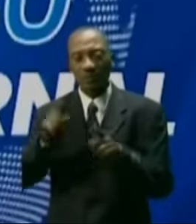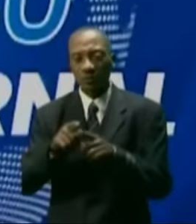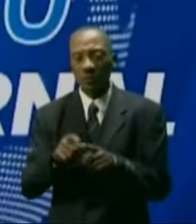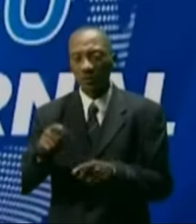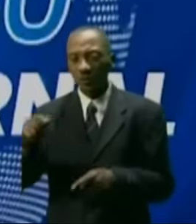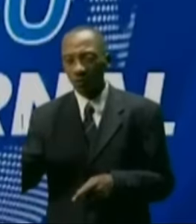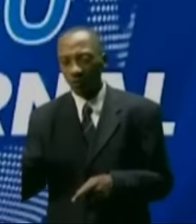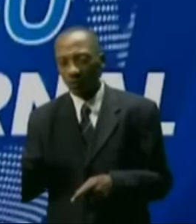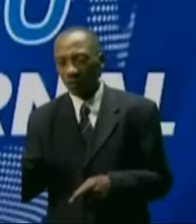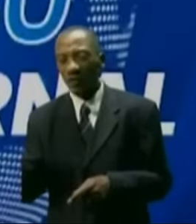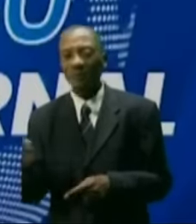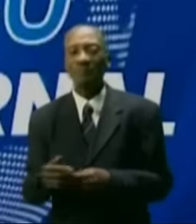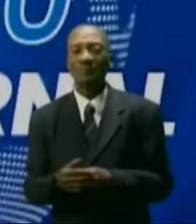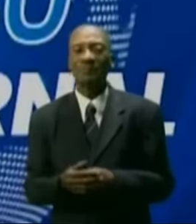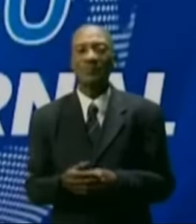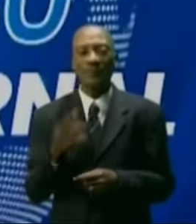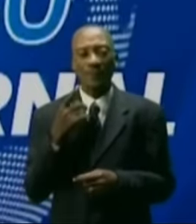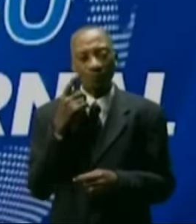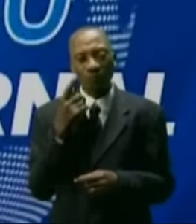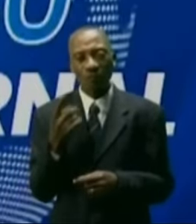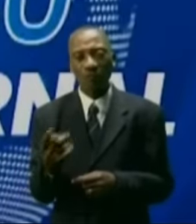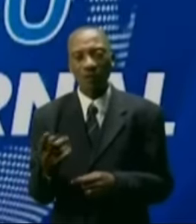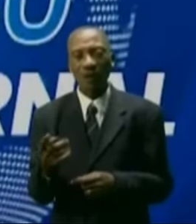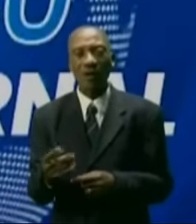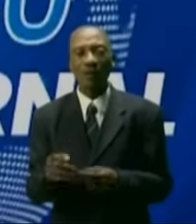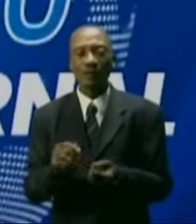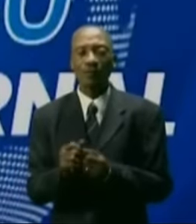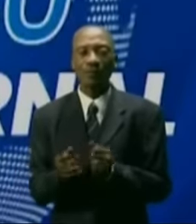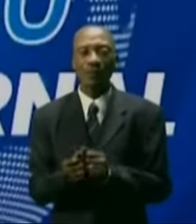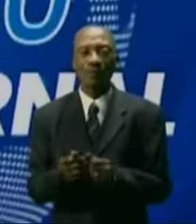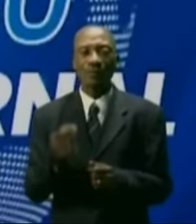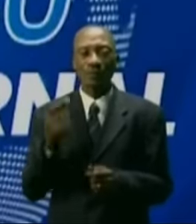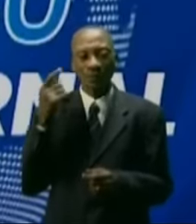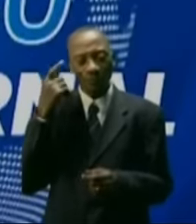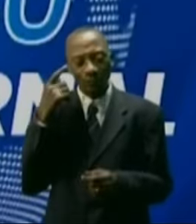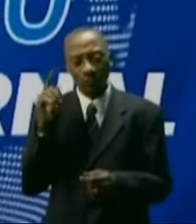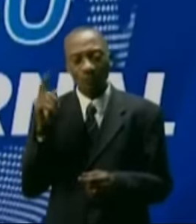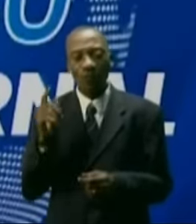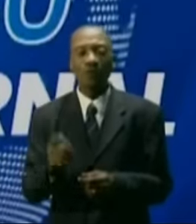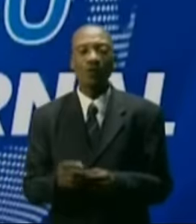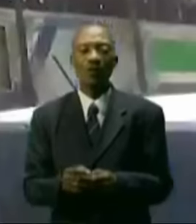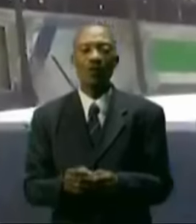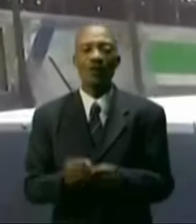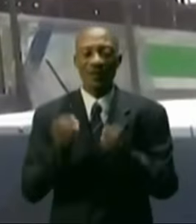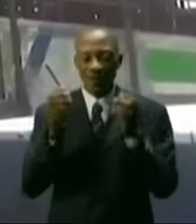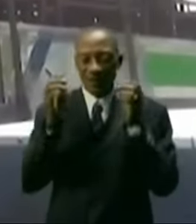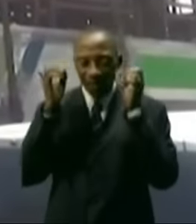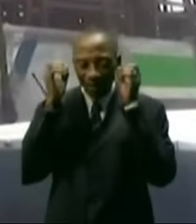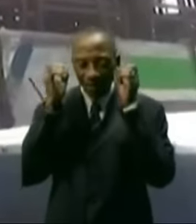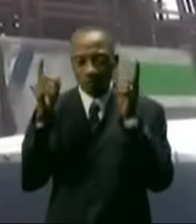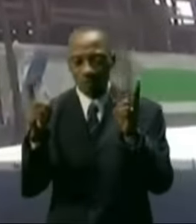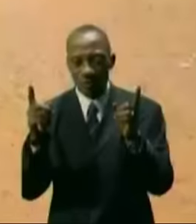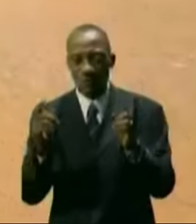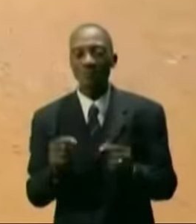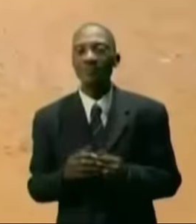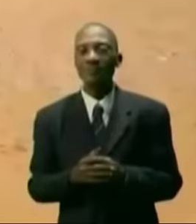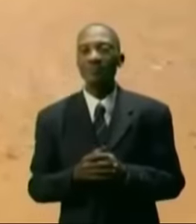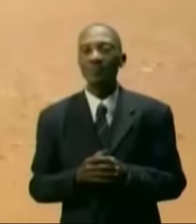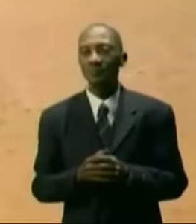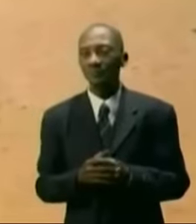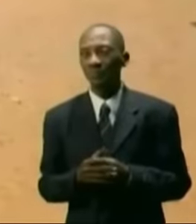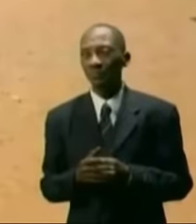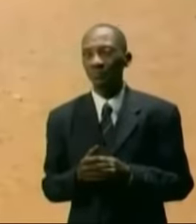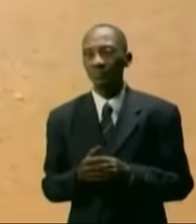aux différentes écoles par le maire d'Elikasi. Ricardo Bambeka nous en dit un peu plus. Le maire de la ville